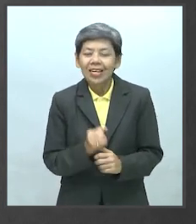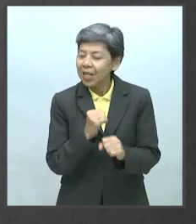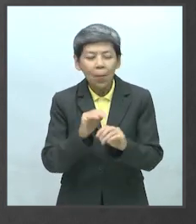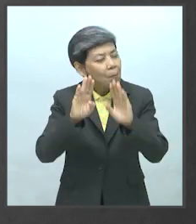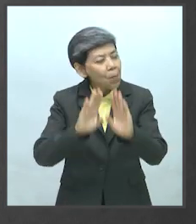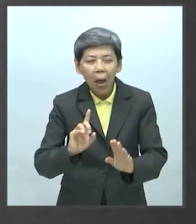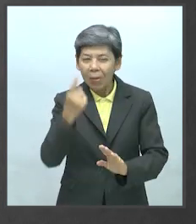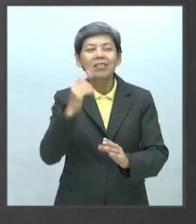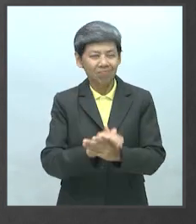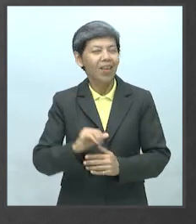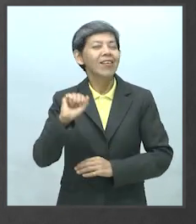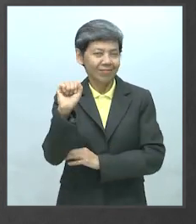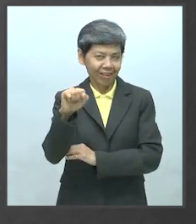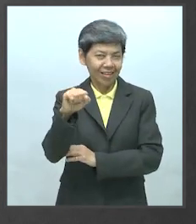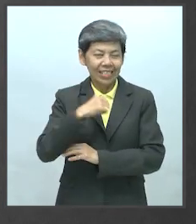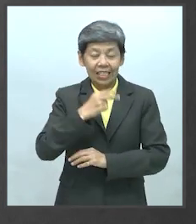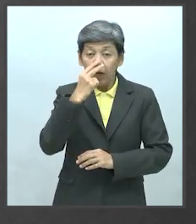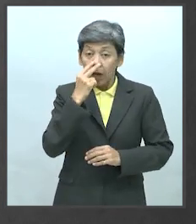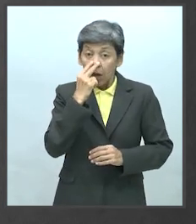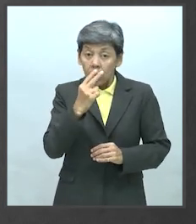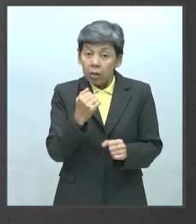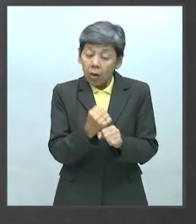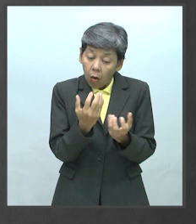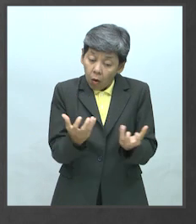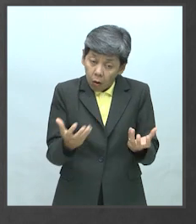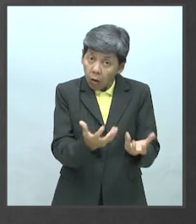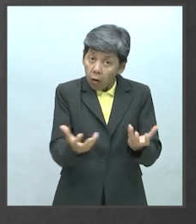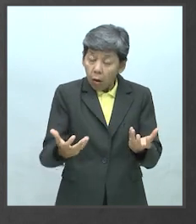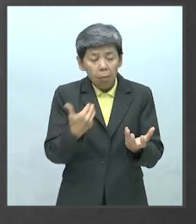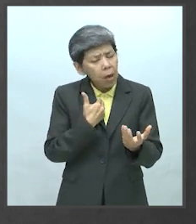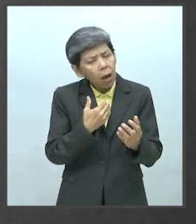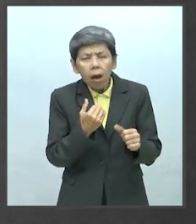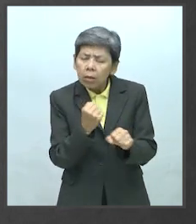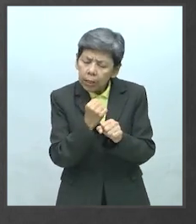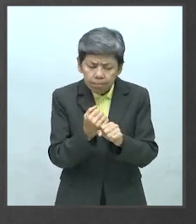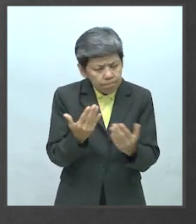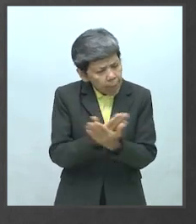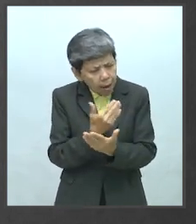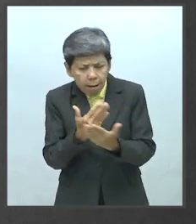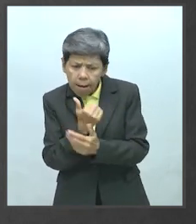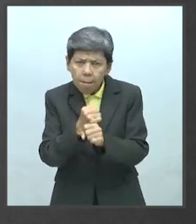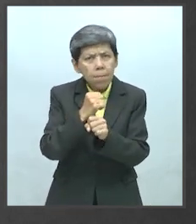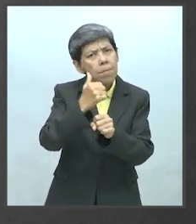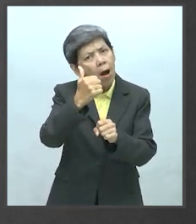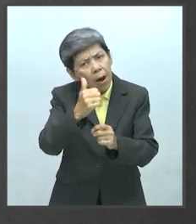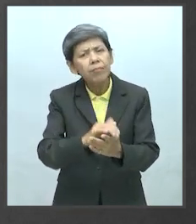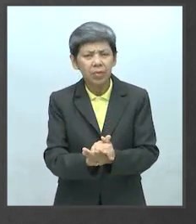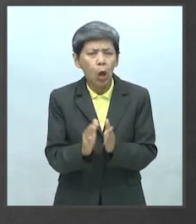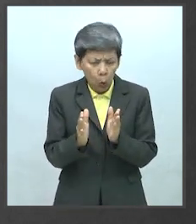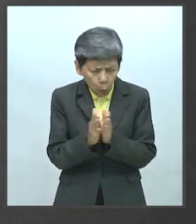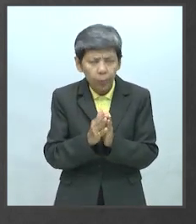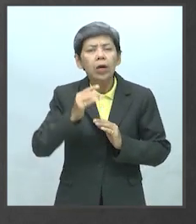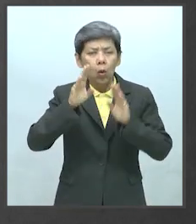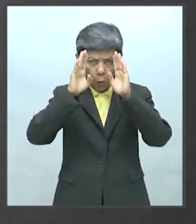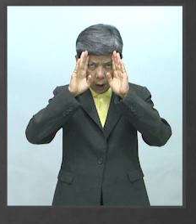ราก็ ให้มันทันยุคทันสมัยกับสมัยนี้ใช่ไหมคะ ใช่ครับก็ต้องรู้จักว่าในวัตถุดิบเนี่ยในปัจจุบันมีอะไรมาเอามาใช้แทนกันได้บ้างยังไงได้บ้าง